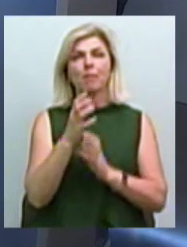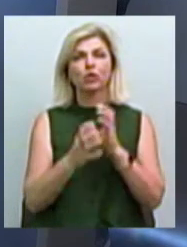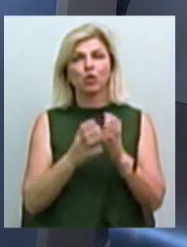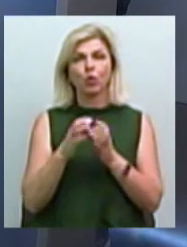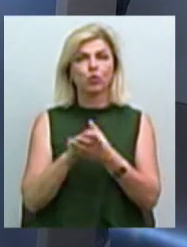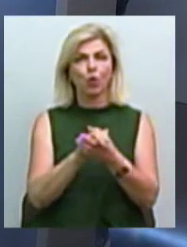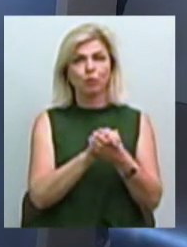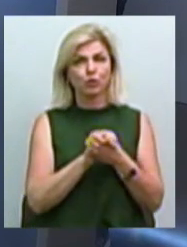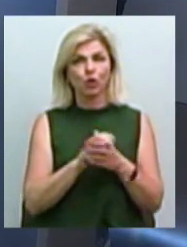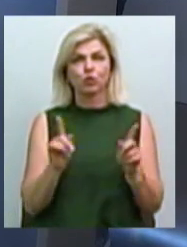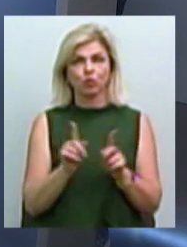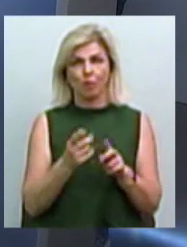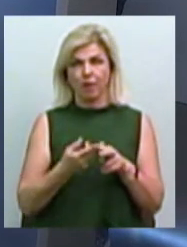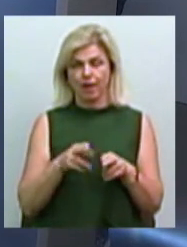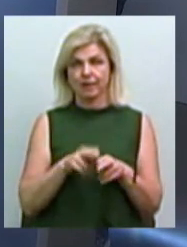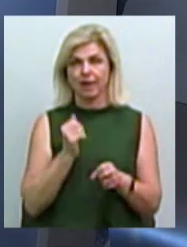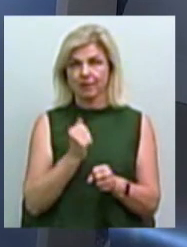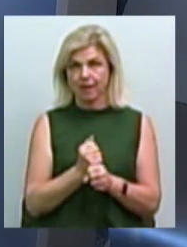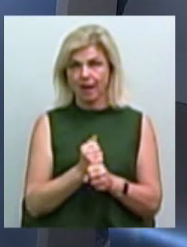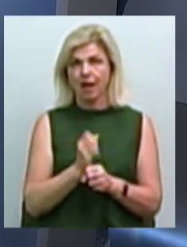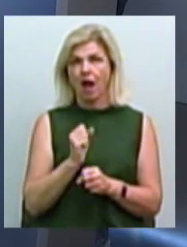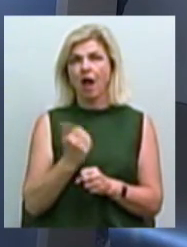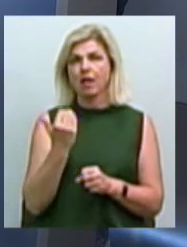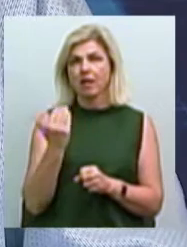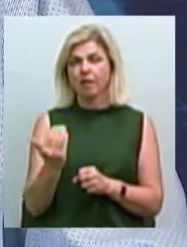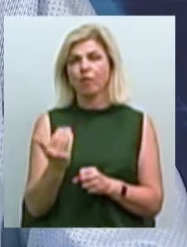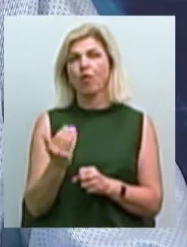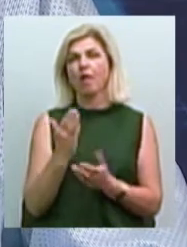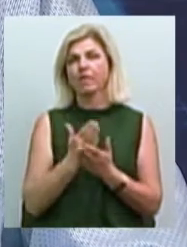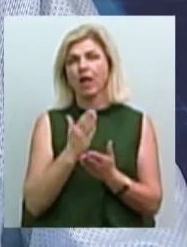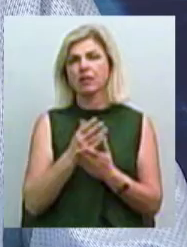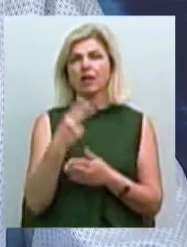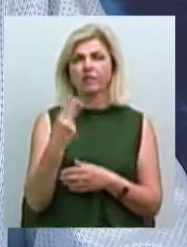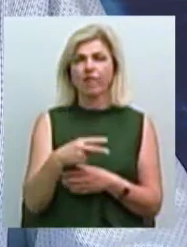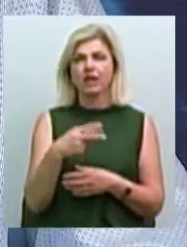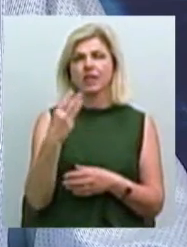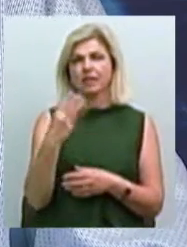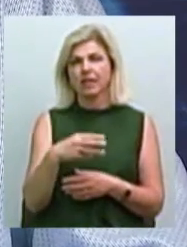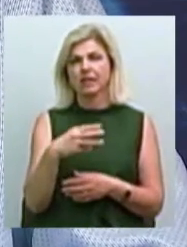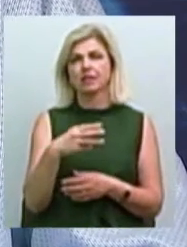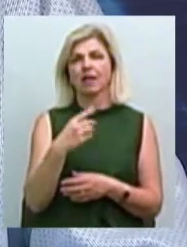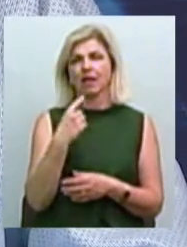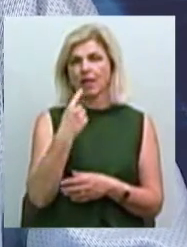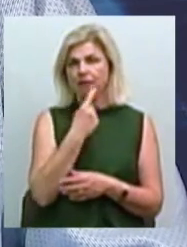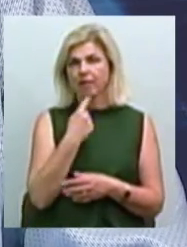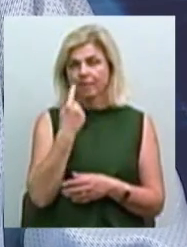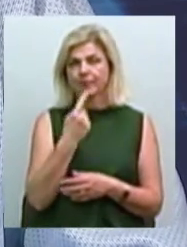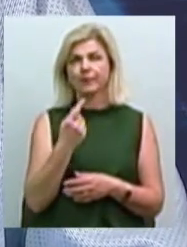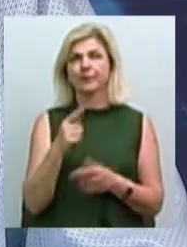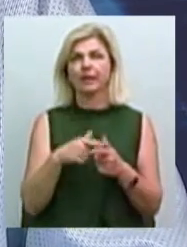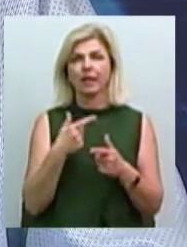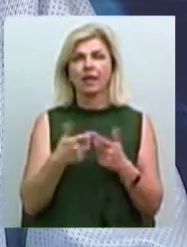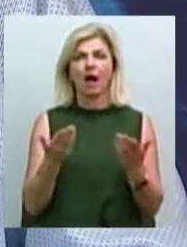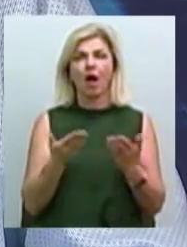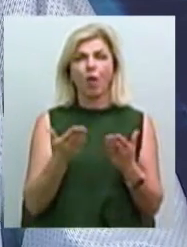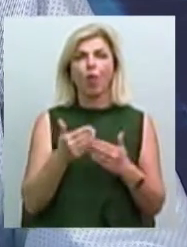того, чтобы все это делать. И быть ему миноритарием, там, владеть там, 10, 20 или 30% там, блокировочный какой-то